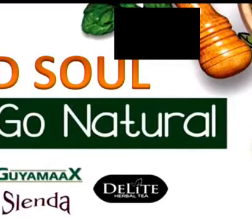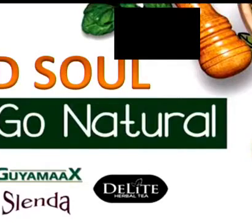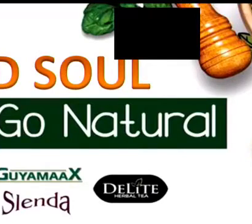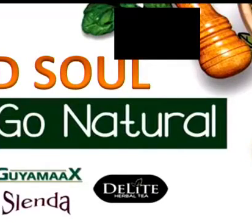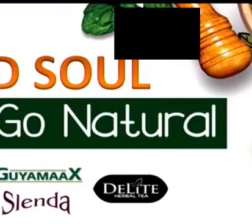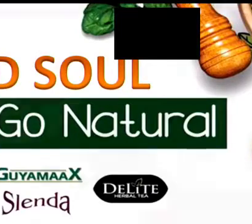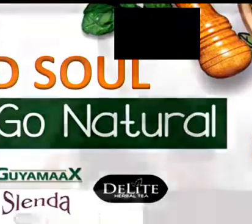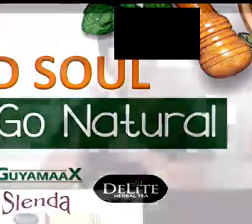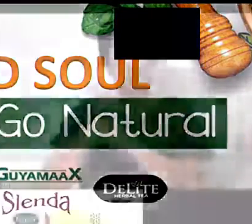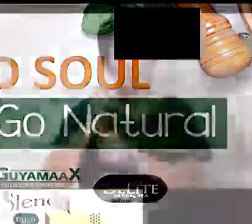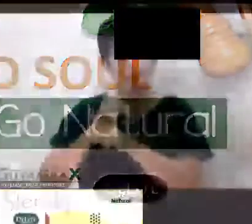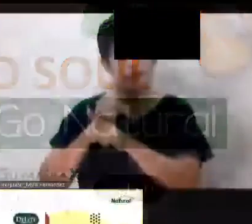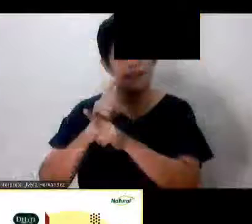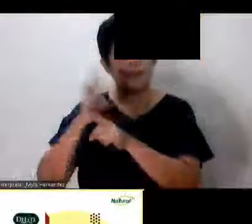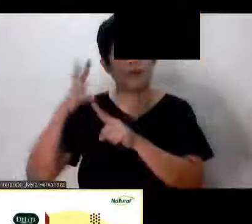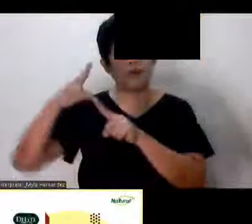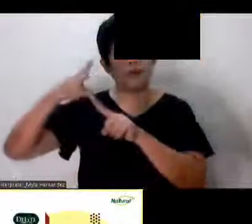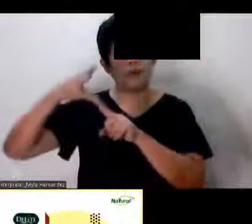Donate.